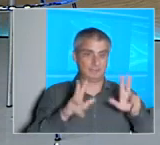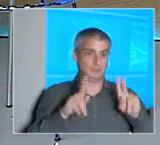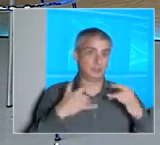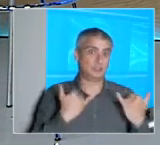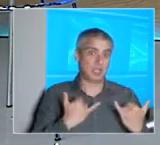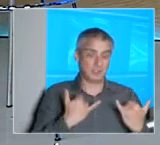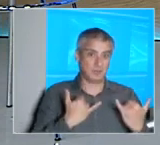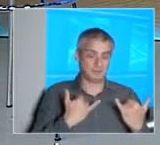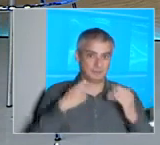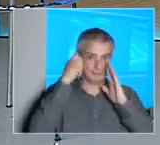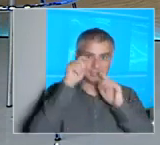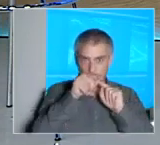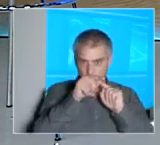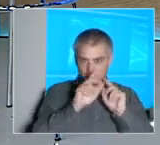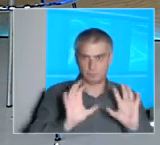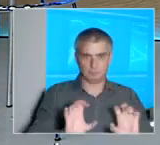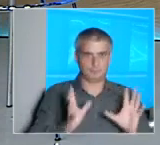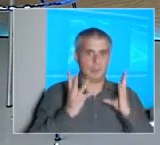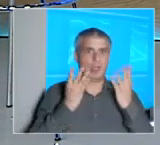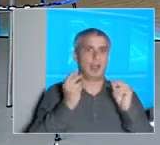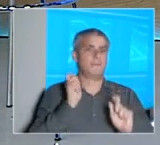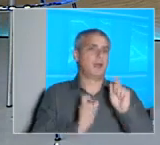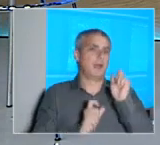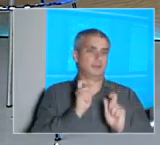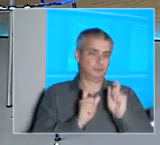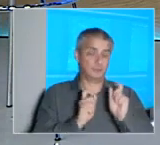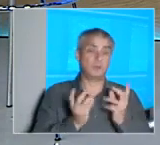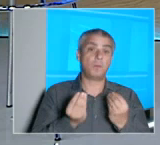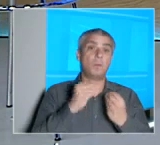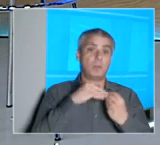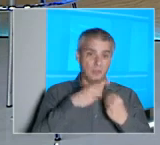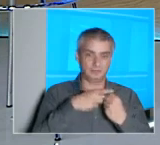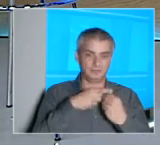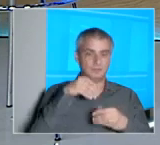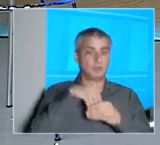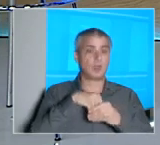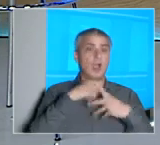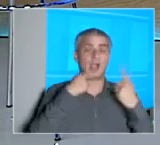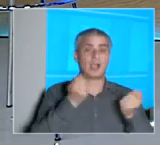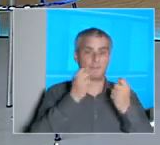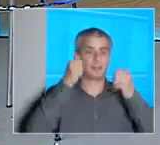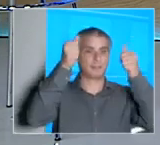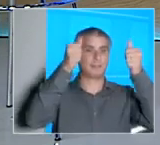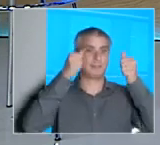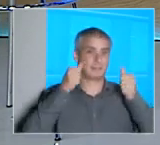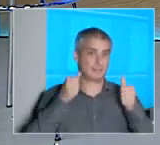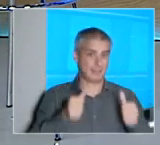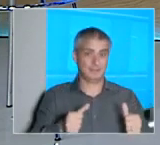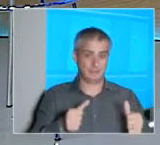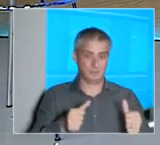כיום. הסרטון הזה יצבן הרבה מאוד אנשים. בנוסף, כחלק מהקמפיין נתלו גם